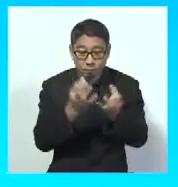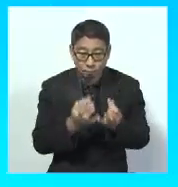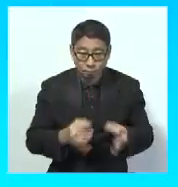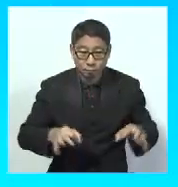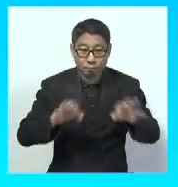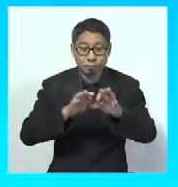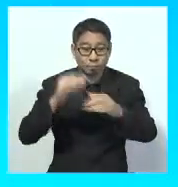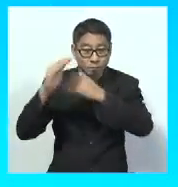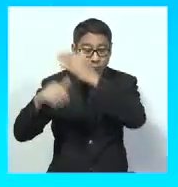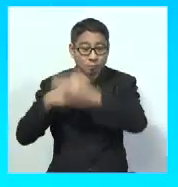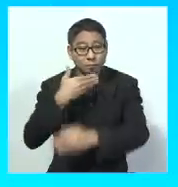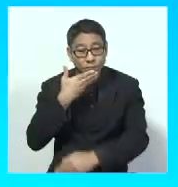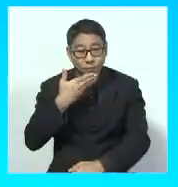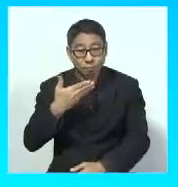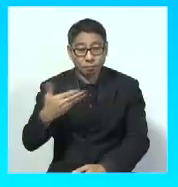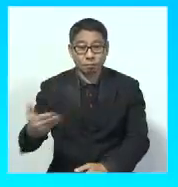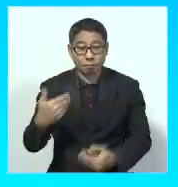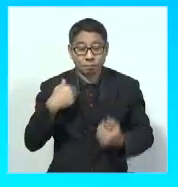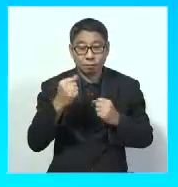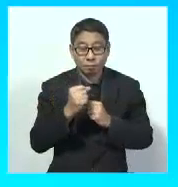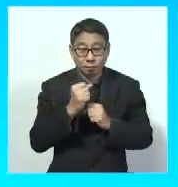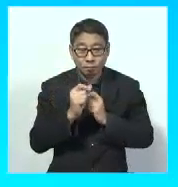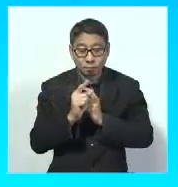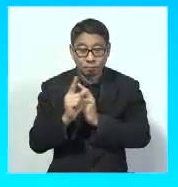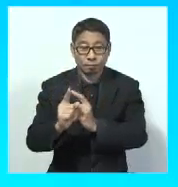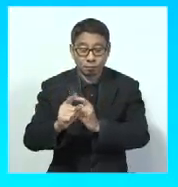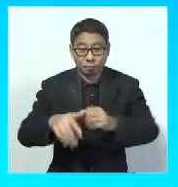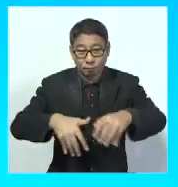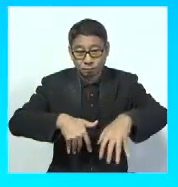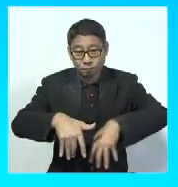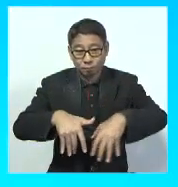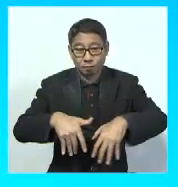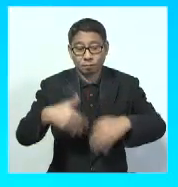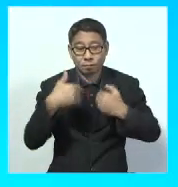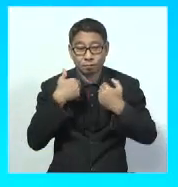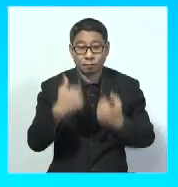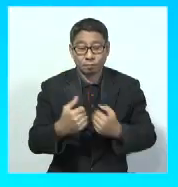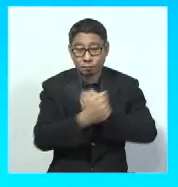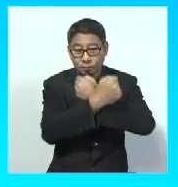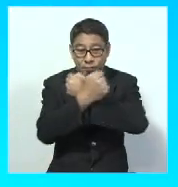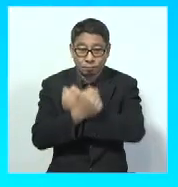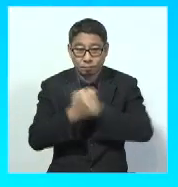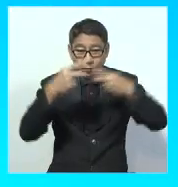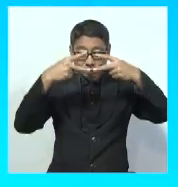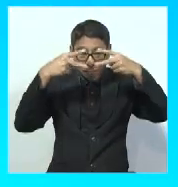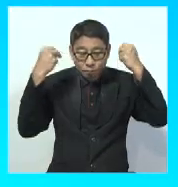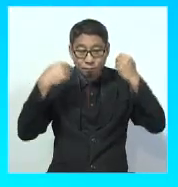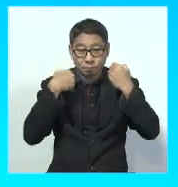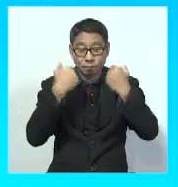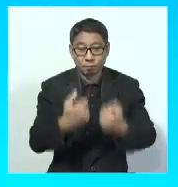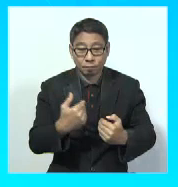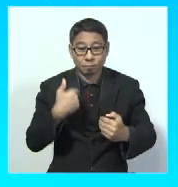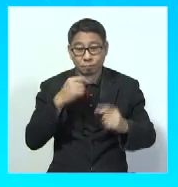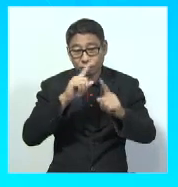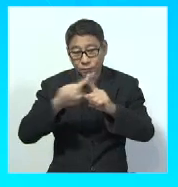ในเรื่องของการพัฒนาอย่างยั่งยืนโดยยึดหลักประชาชนเป็นศูนย์กลางรวมไปถึงการต่อต้านการก่อการร้ายอาชญาก